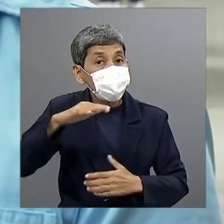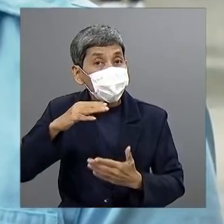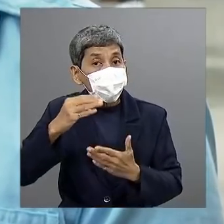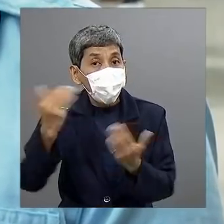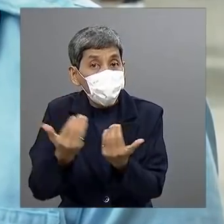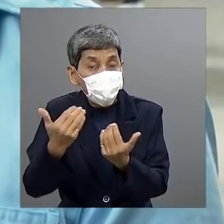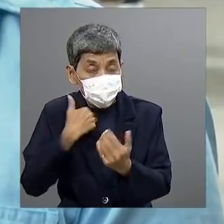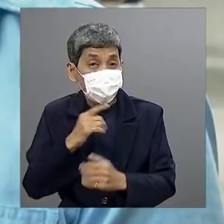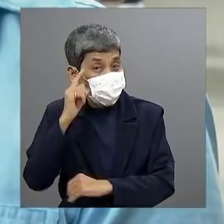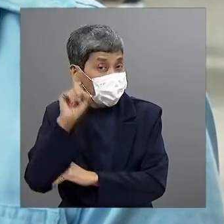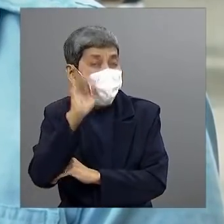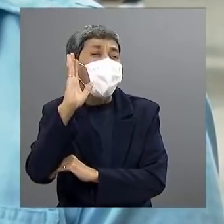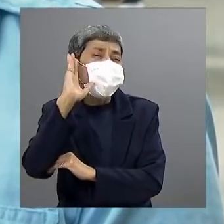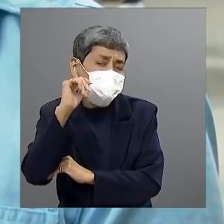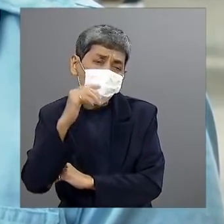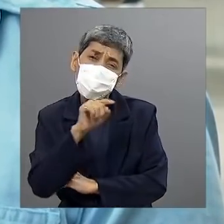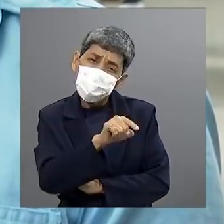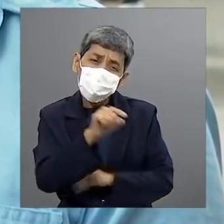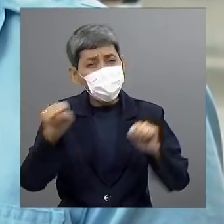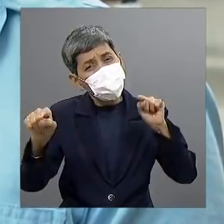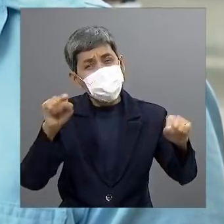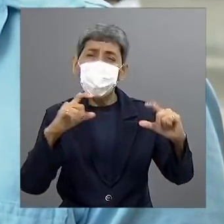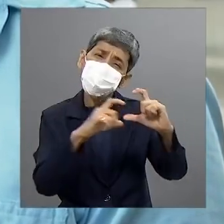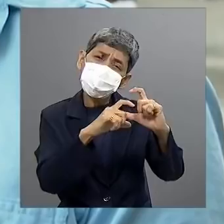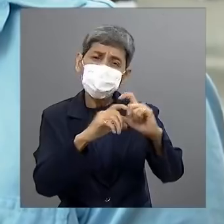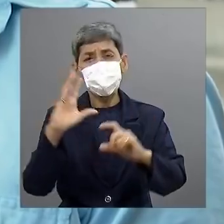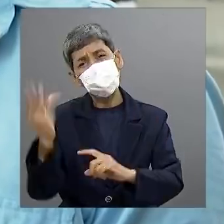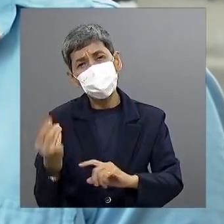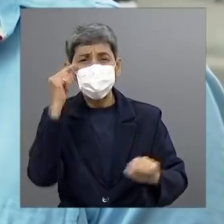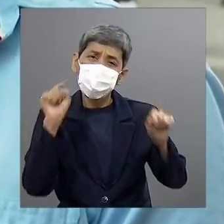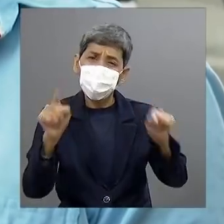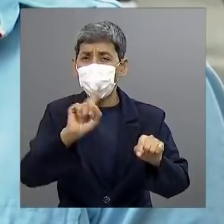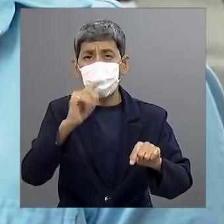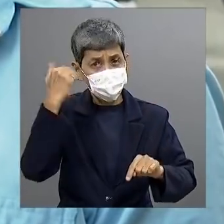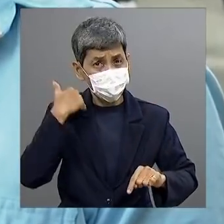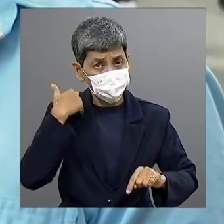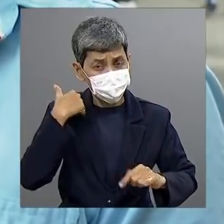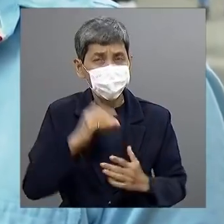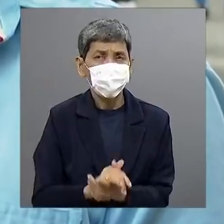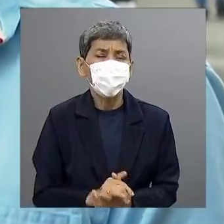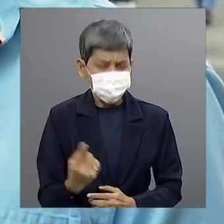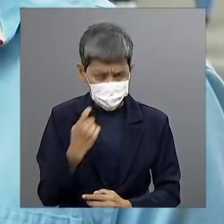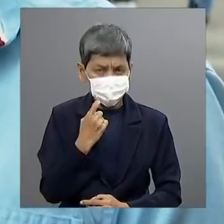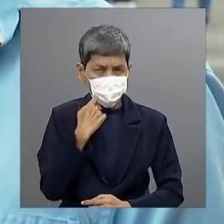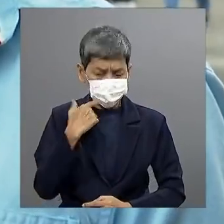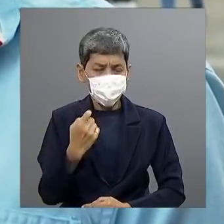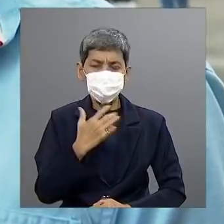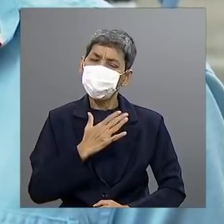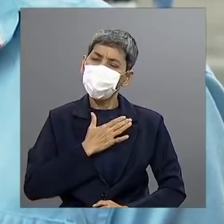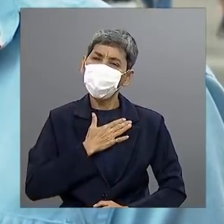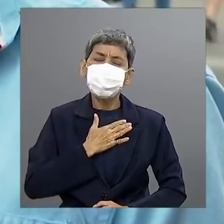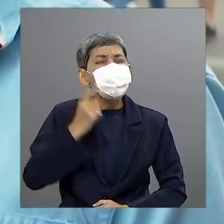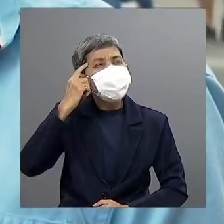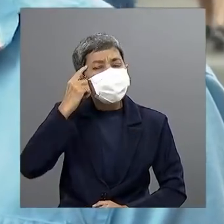าคุณพ่อแบบไหนจะเหมาะกับหนูมั่นใจตรงไหนดีเขาถามตรงนี้ไหมคะ เขาก็ถามเหมือนกันนะครับแต่ก็คือให้เขาคุยกันบอ